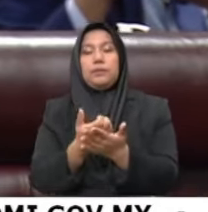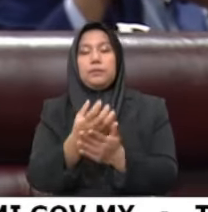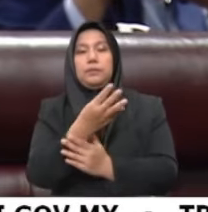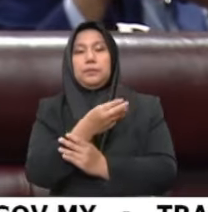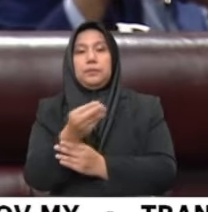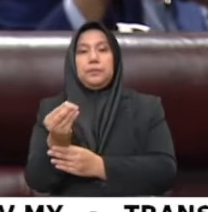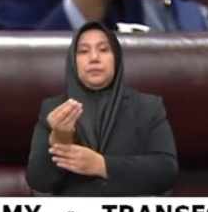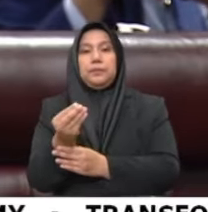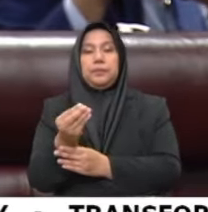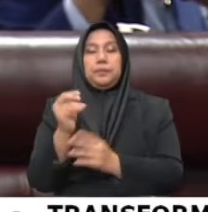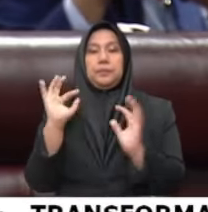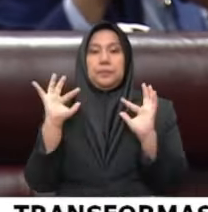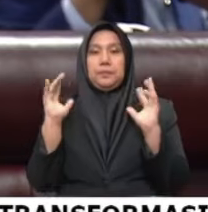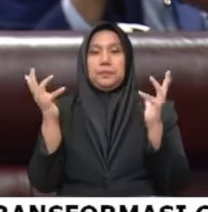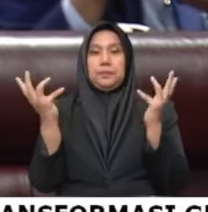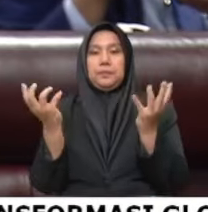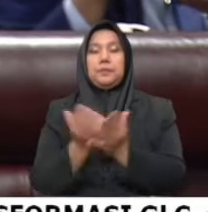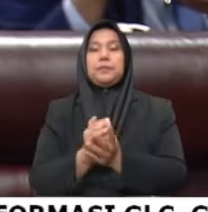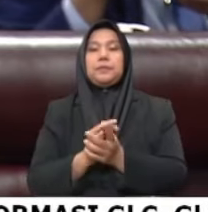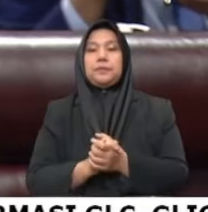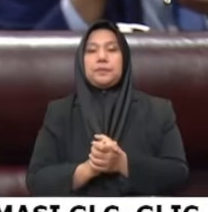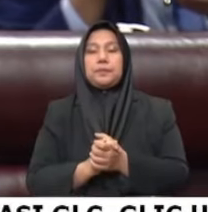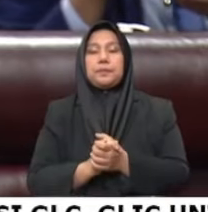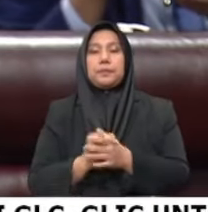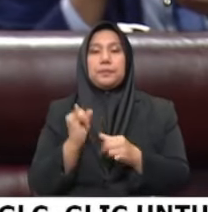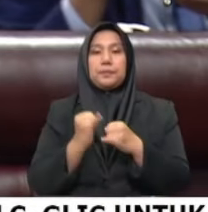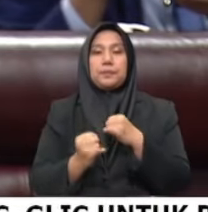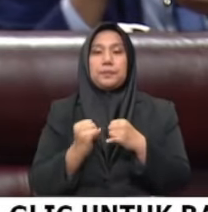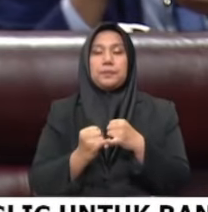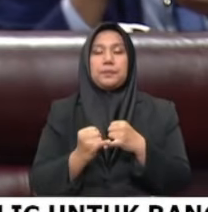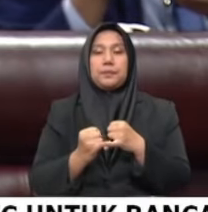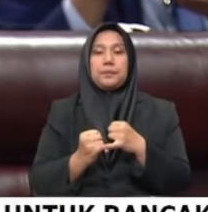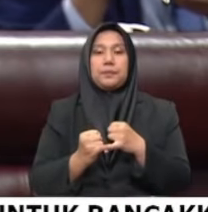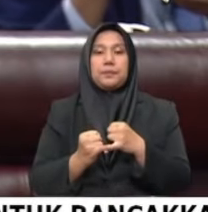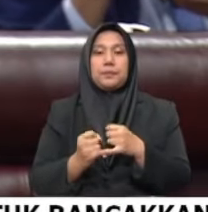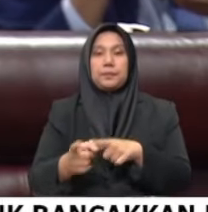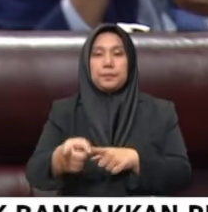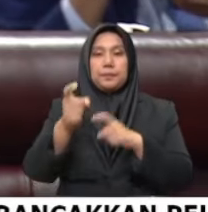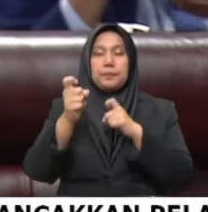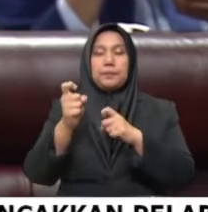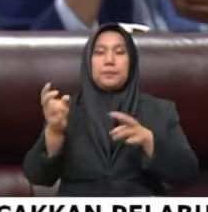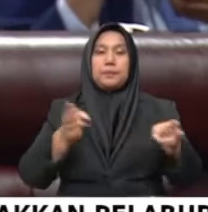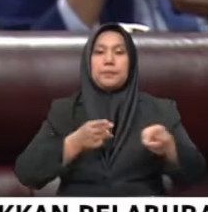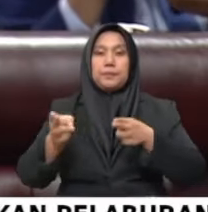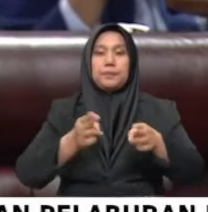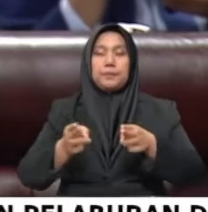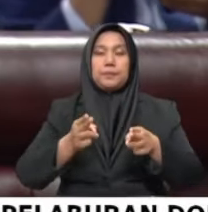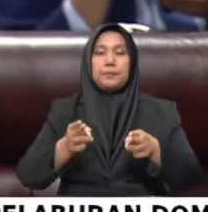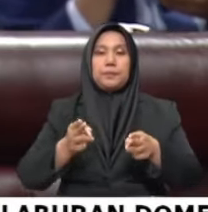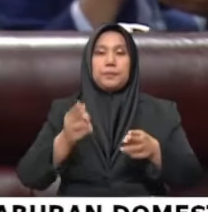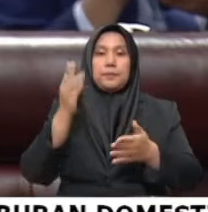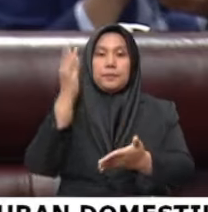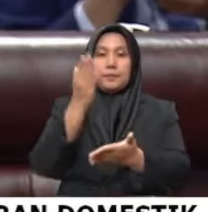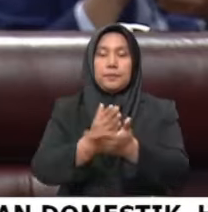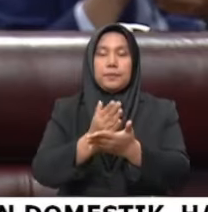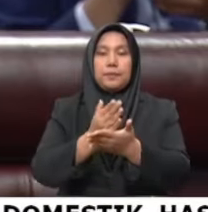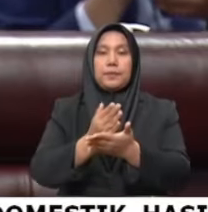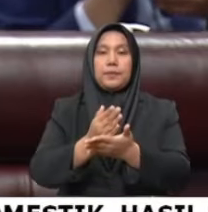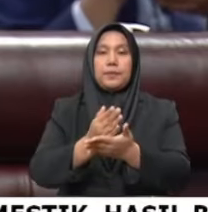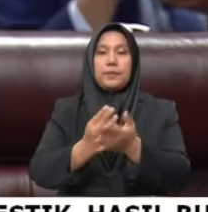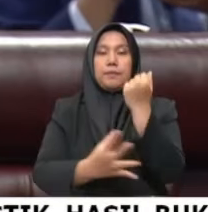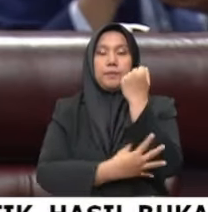kepada alam sekitar sekeliling. Dan akhir sekali ialah untuk mempercepatkan usaha pembasmian kemiskinan tegar